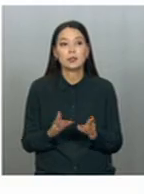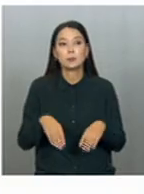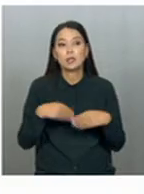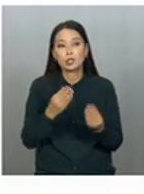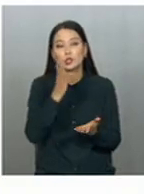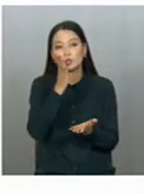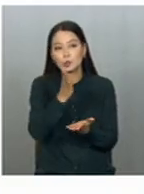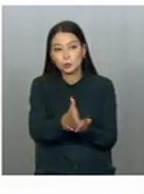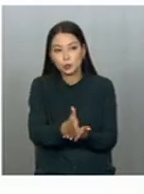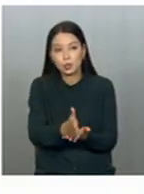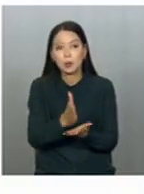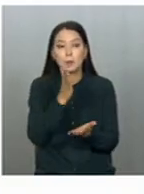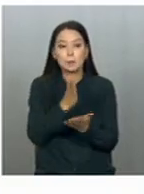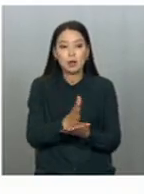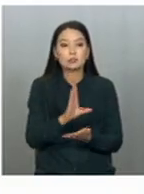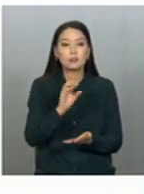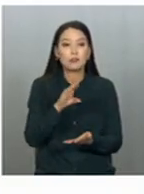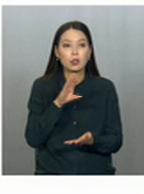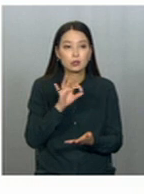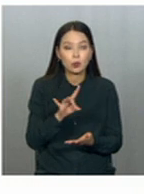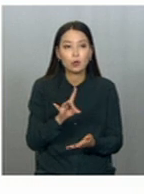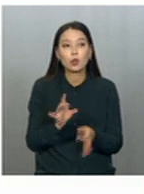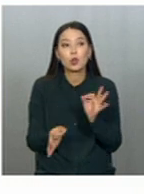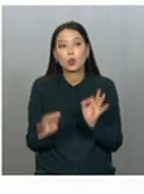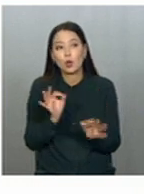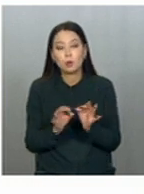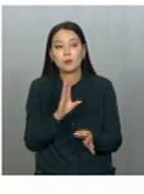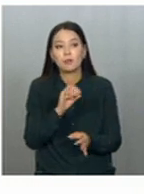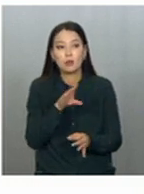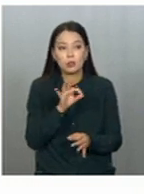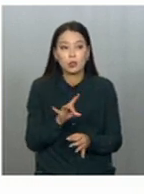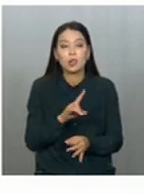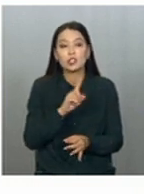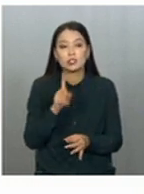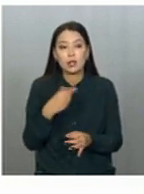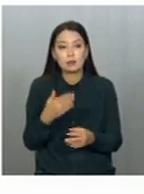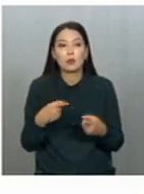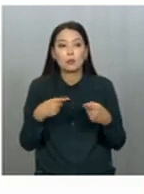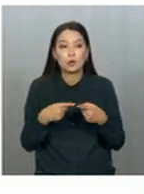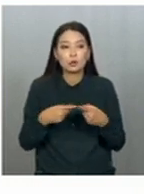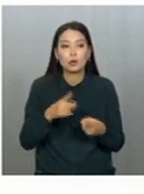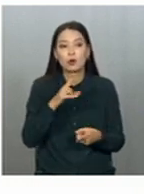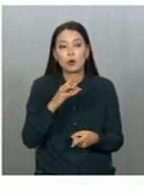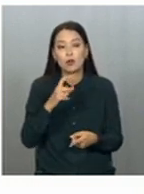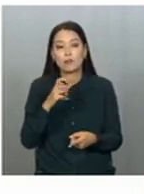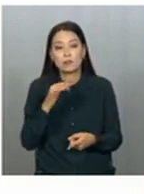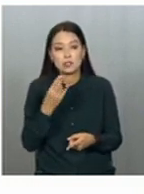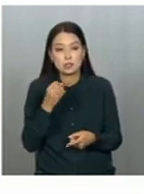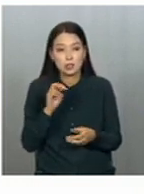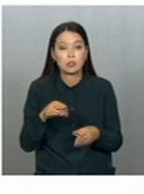Берілген түзудің бағыттаушы векторын, нормал векторын және бұрыштық коэффициентін